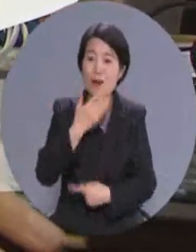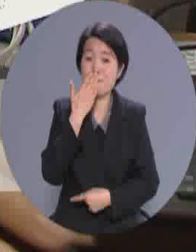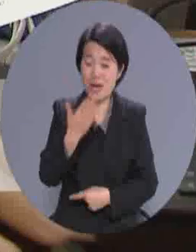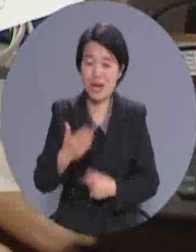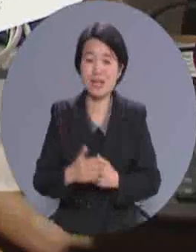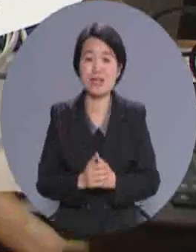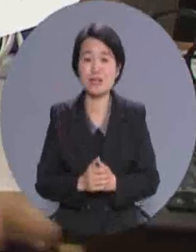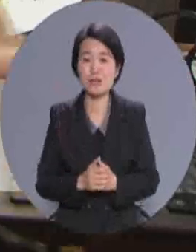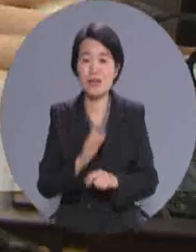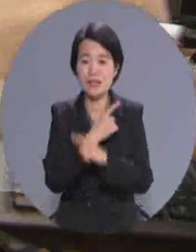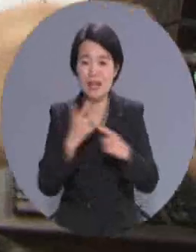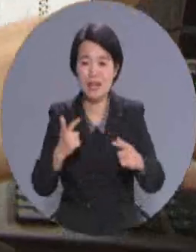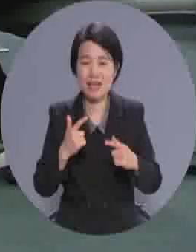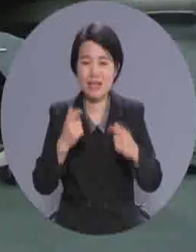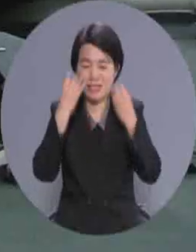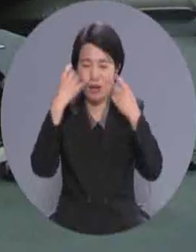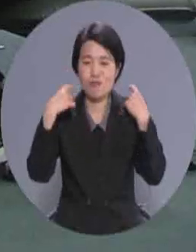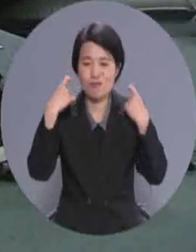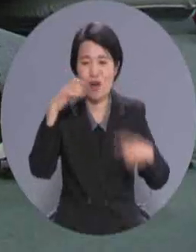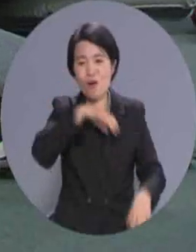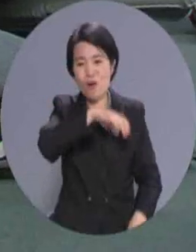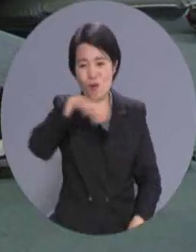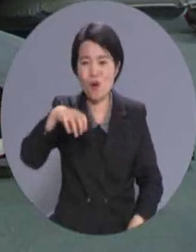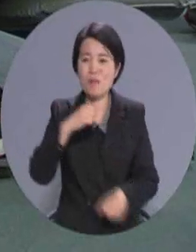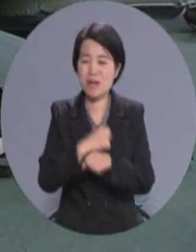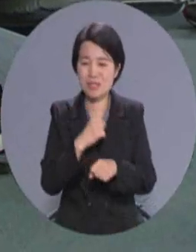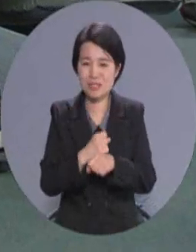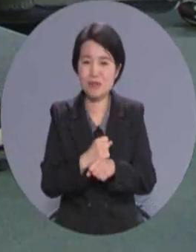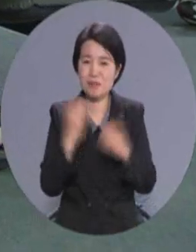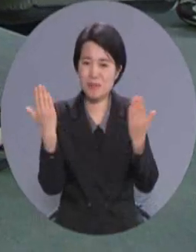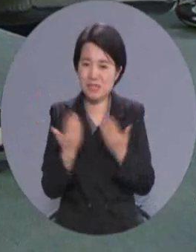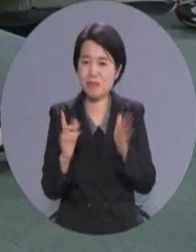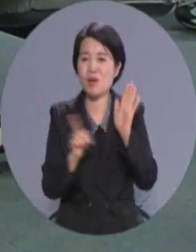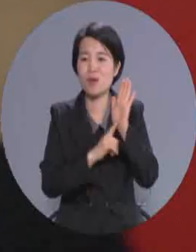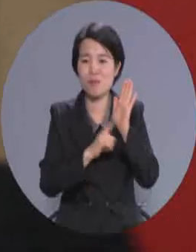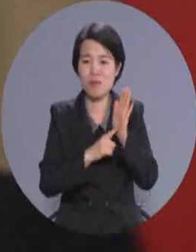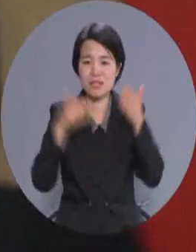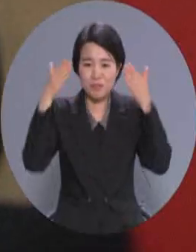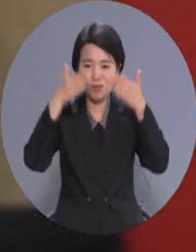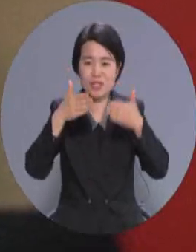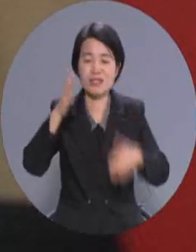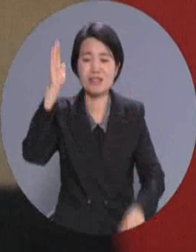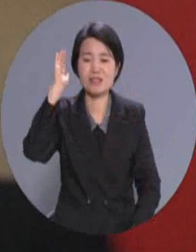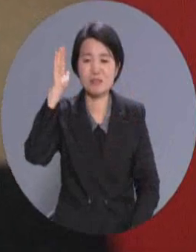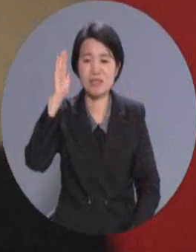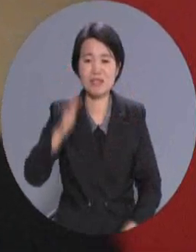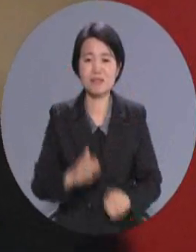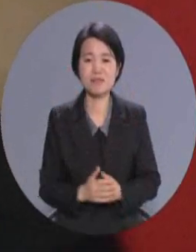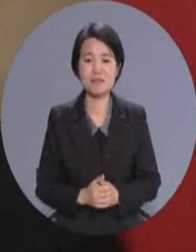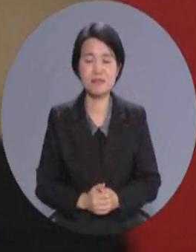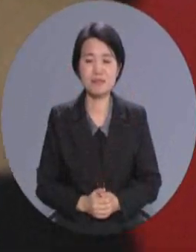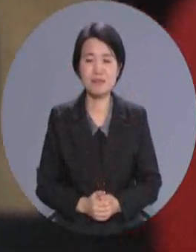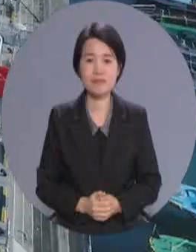있도록 다양한 신규 관광 콘텐츠 개발과 맞춤형 마케팅에 주력하겠다고 덧붙였습니다